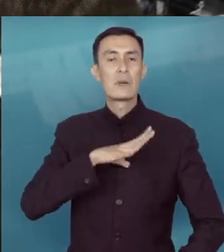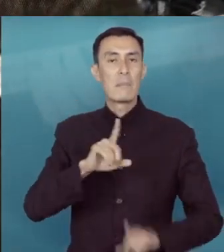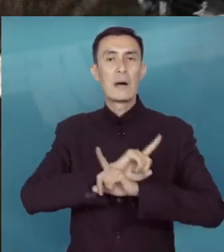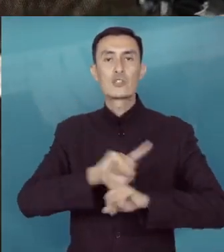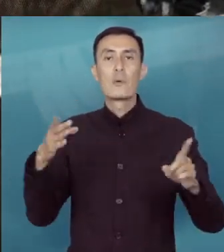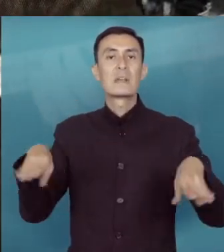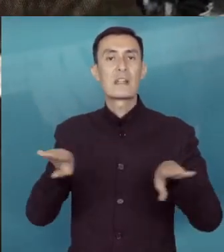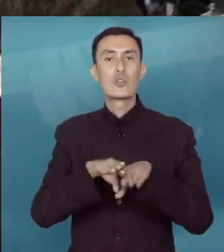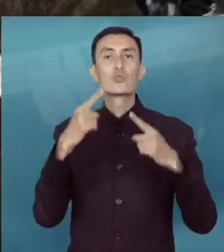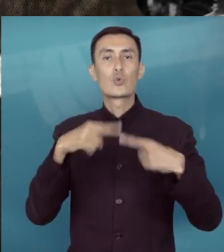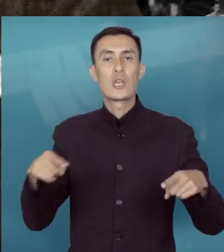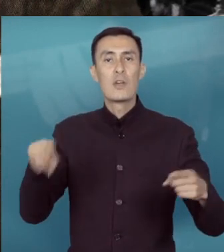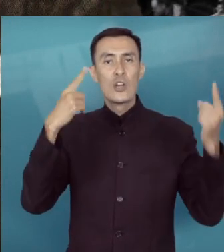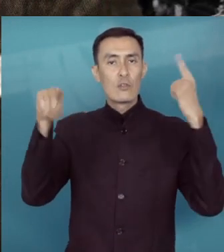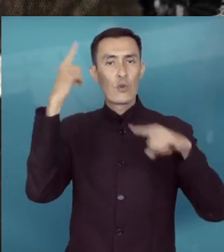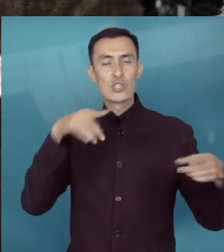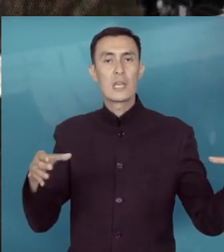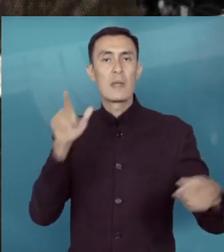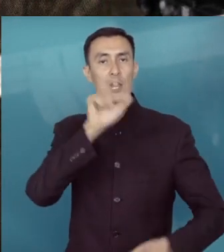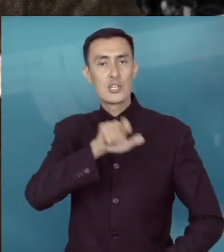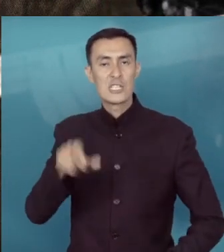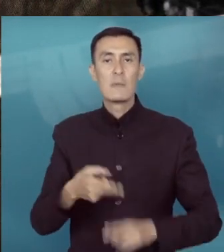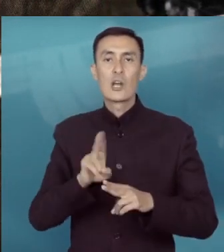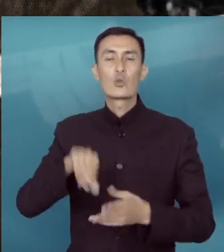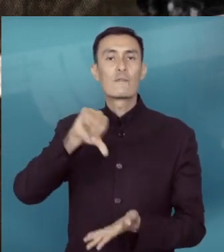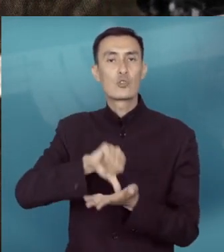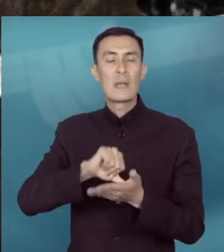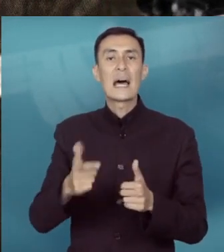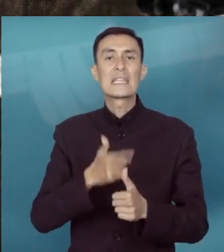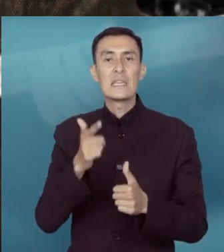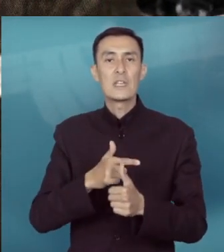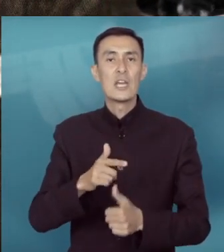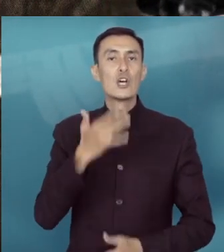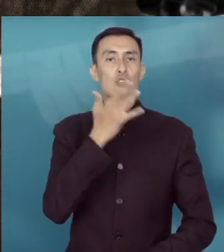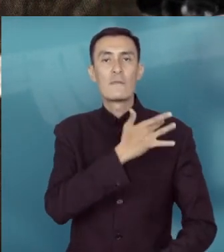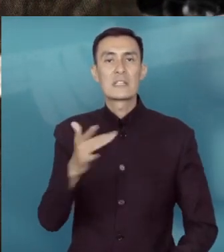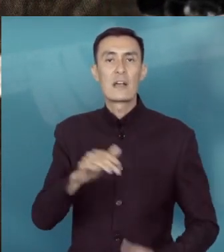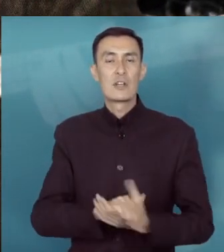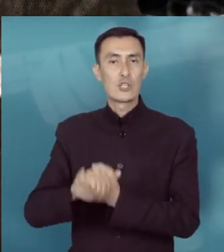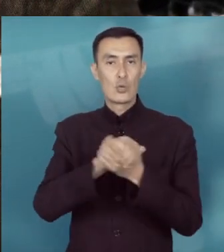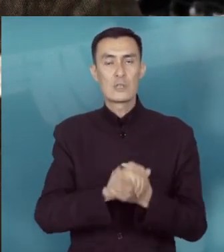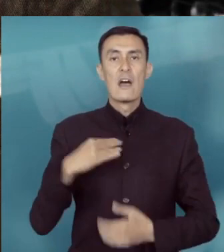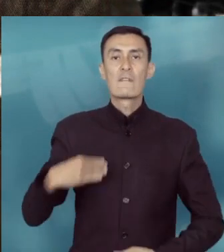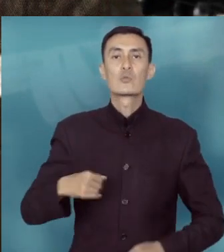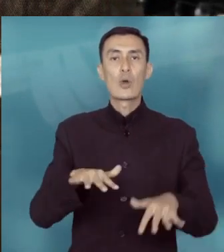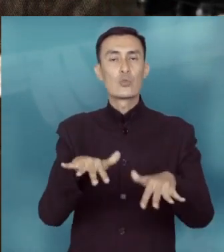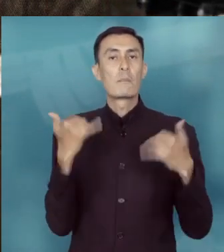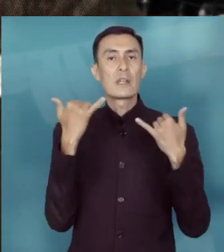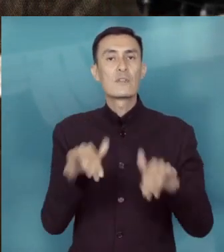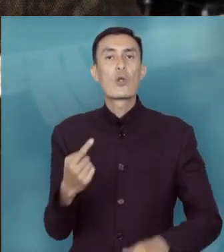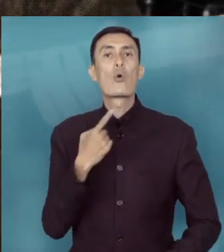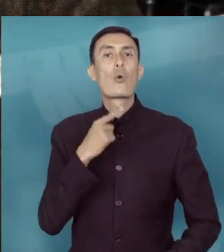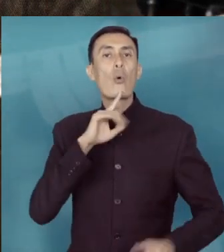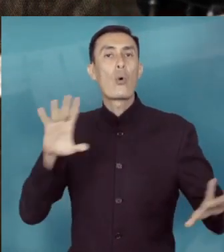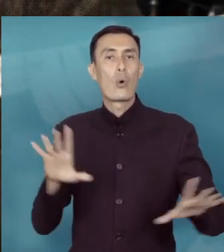засияла по-особенному по сравнению с другими творческими личностями, которые выступали там от Советского Союза. Французскую аудиторию